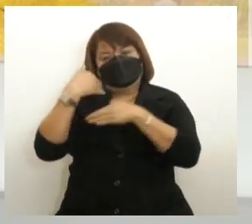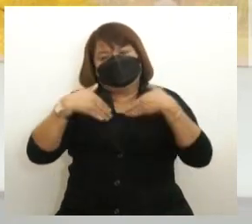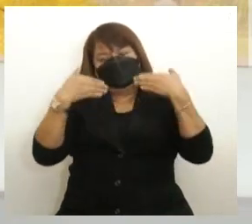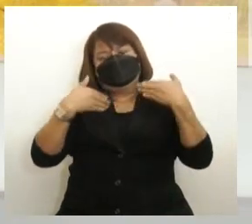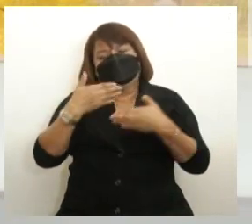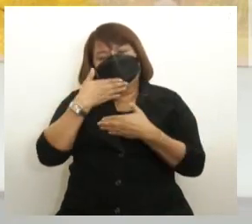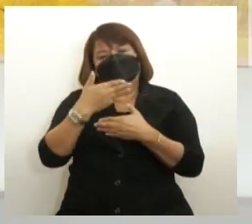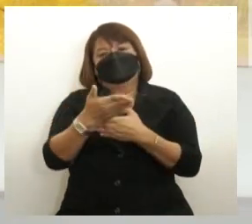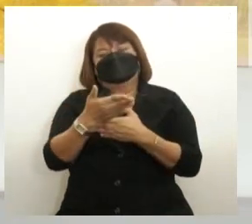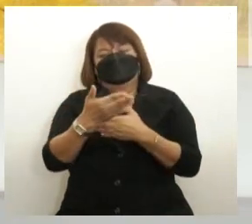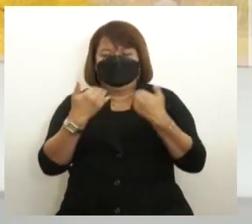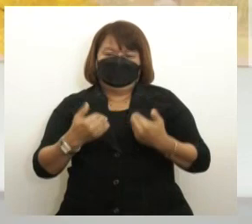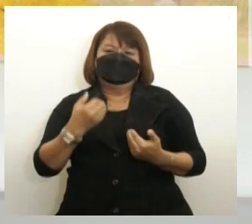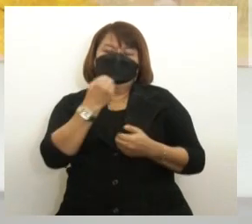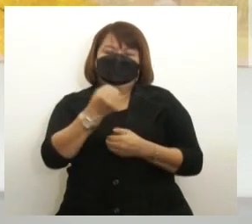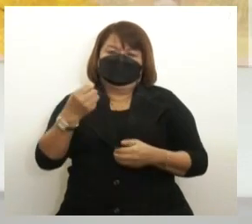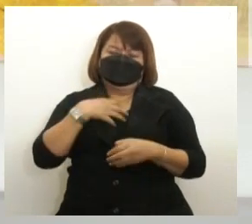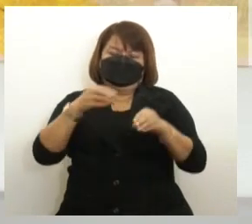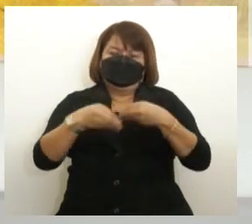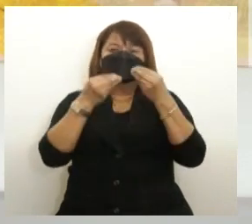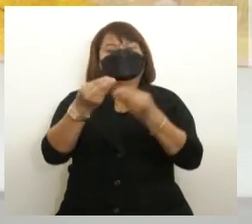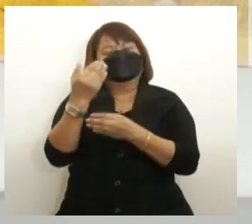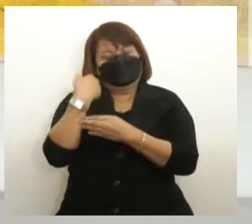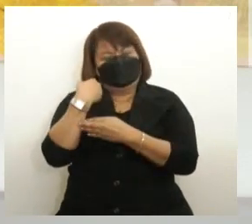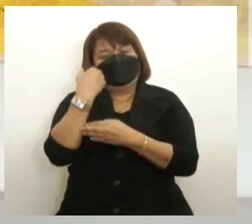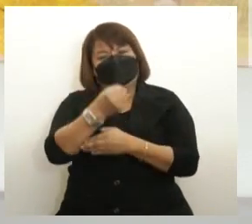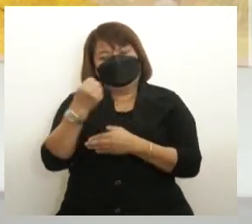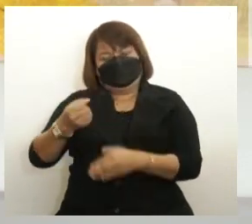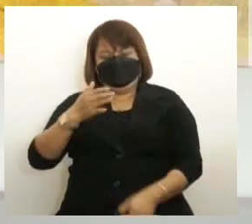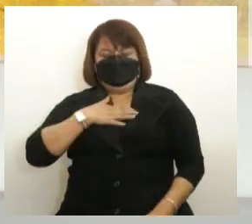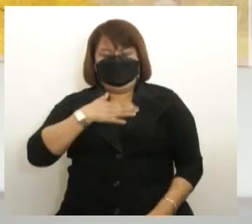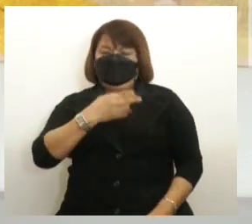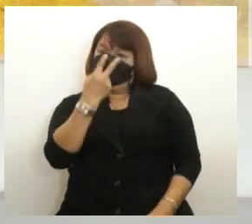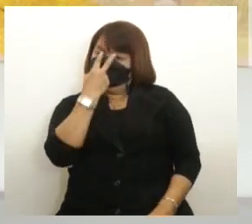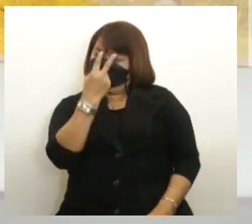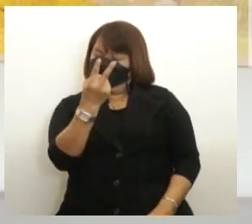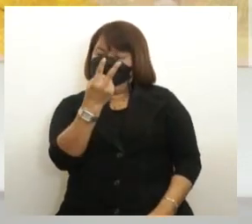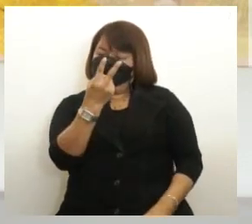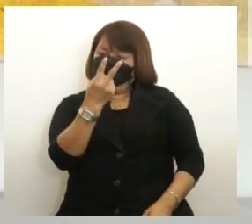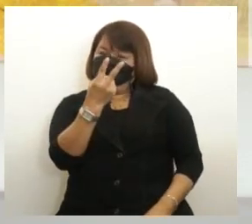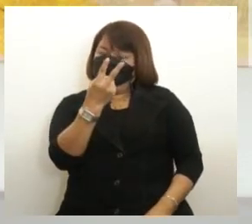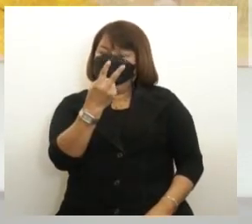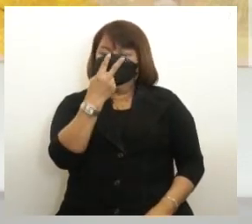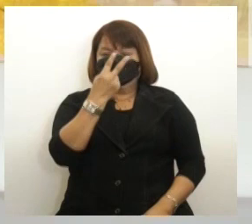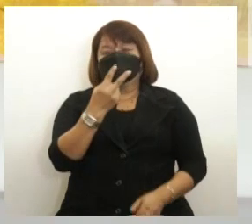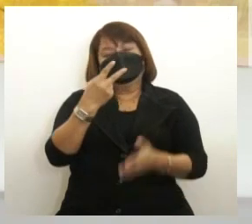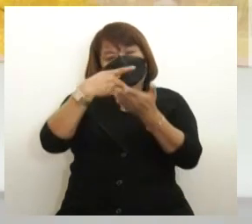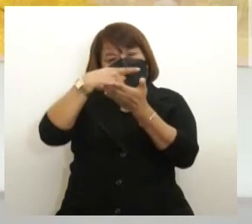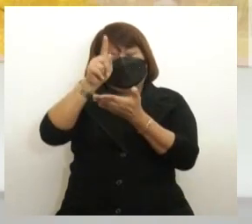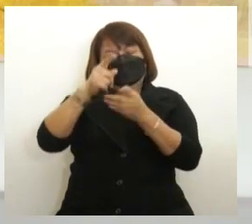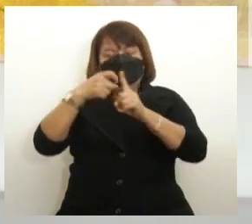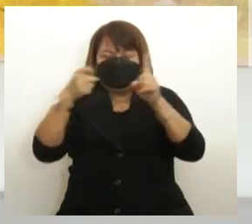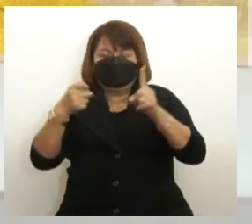ที่ต้องการให้เกิดขึ้นจึงเป็นสิ่งที่ผมได้เห็นมุมมองนะครับได้เห็นประโยชน์จากการ